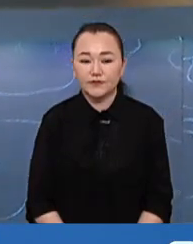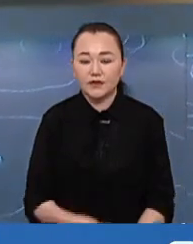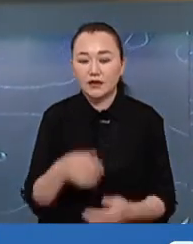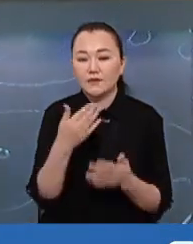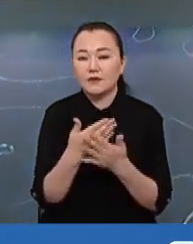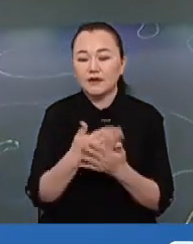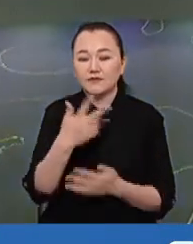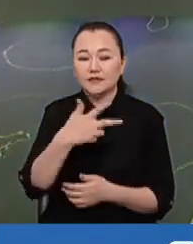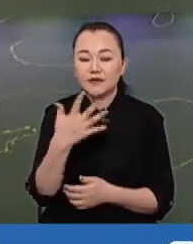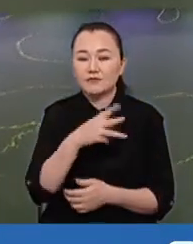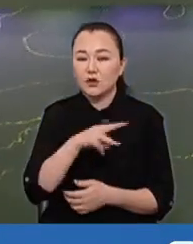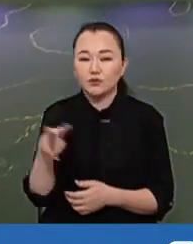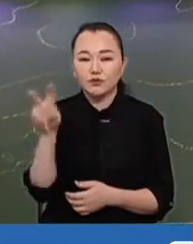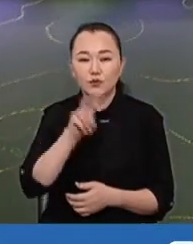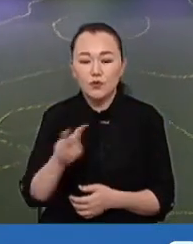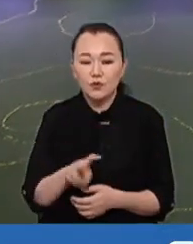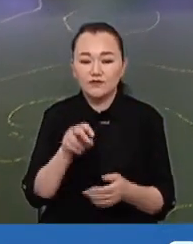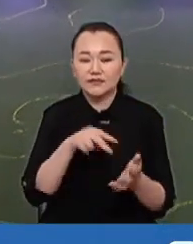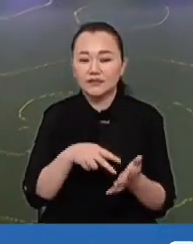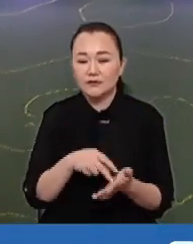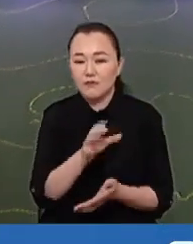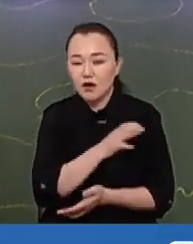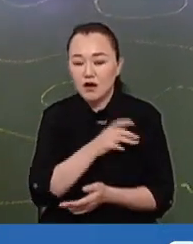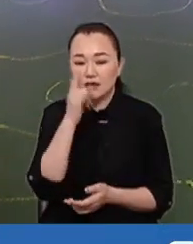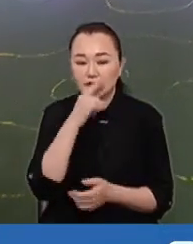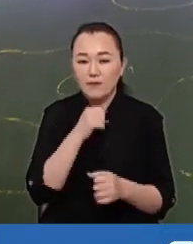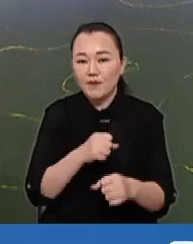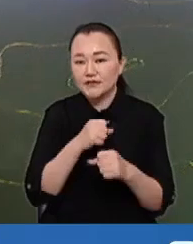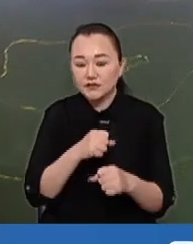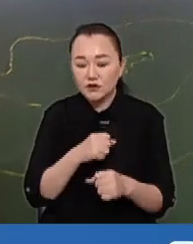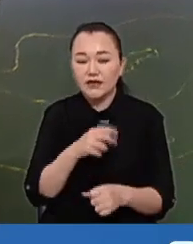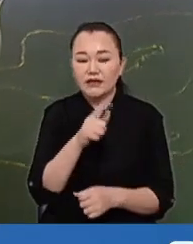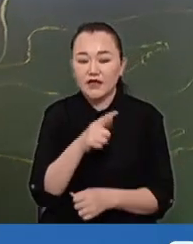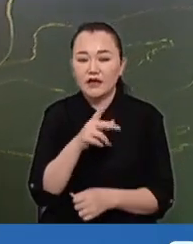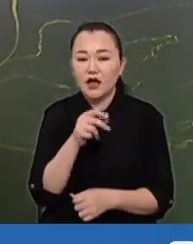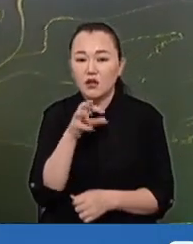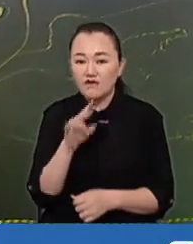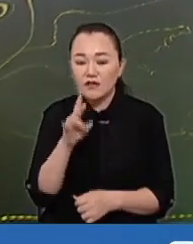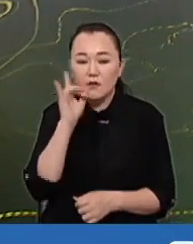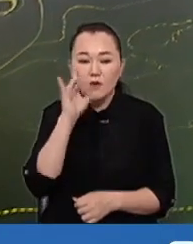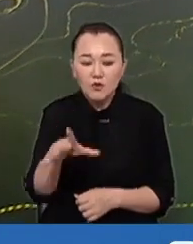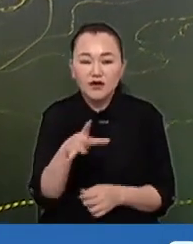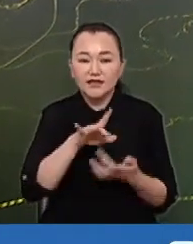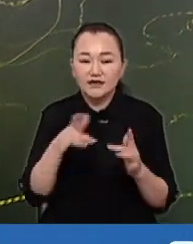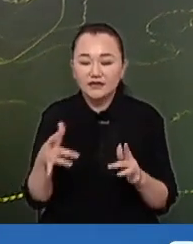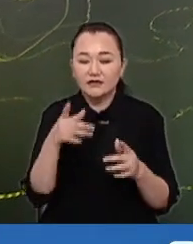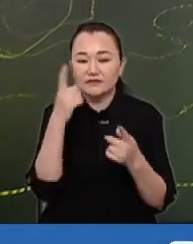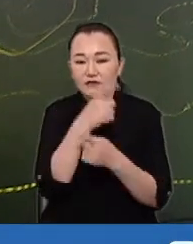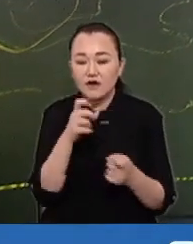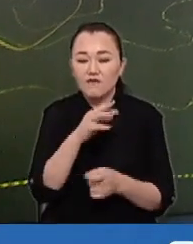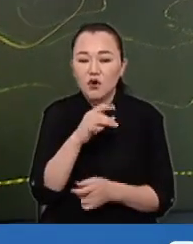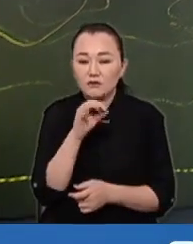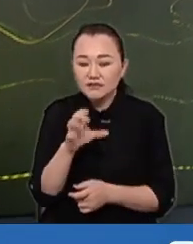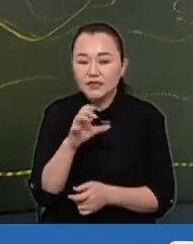примерно в 35 миллионов долларов оценили состояние Казахстанского боксера Геннадия Головкина популярный интернет-издание такие как